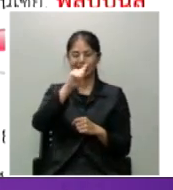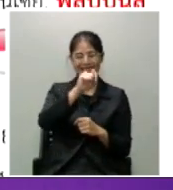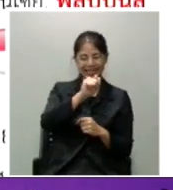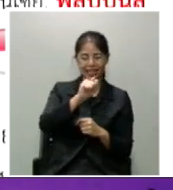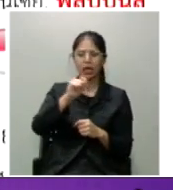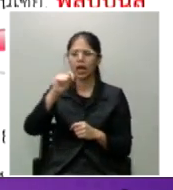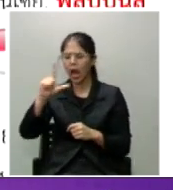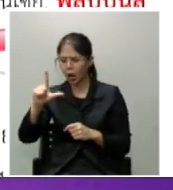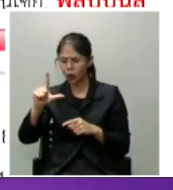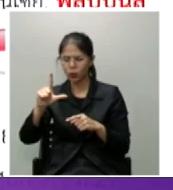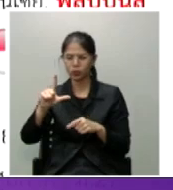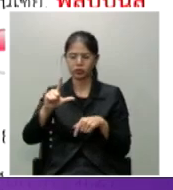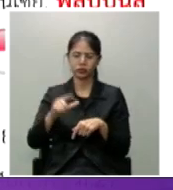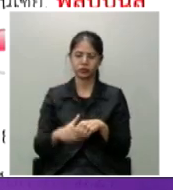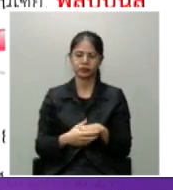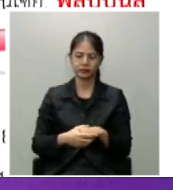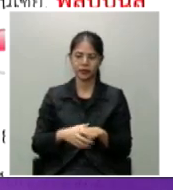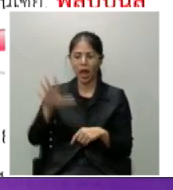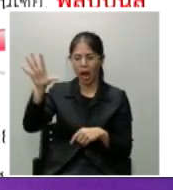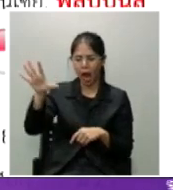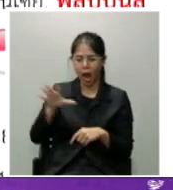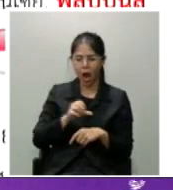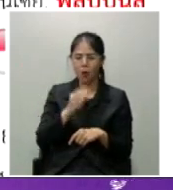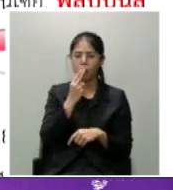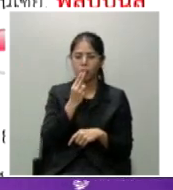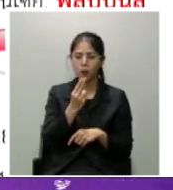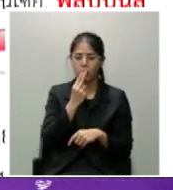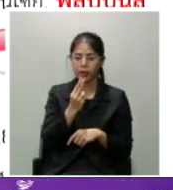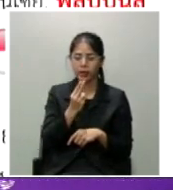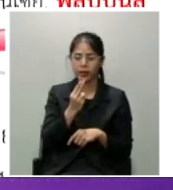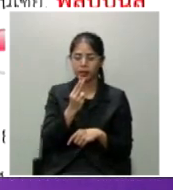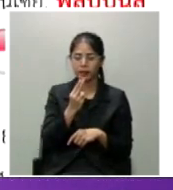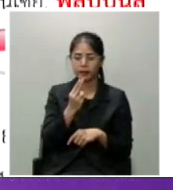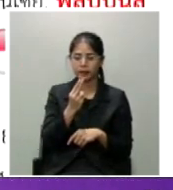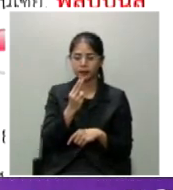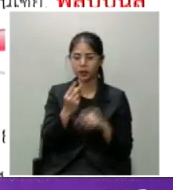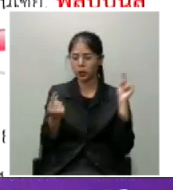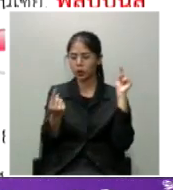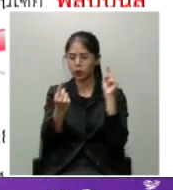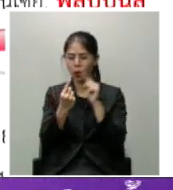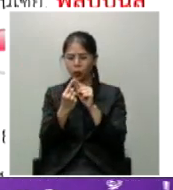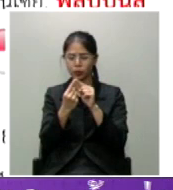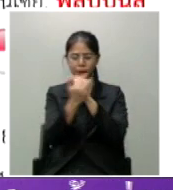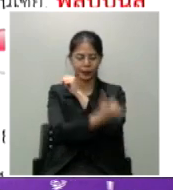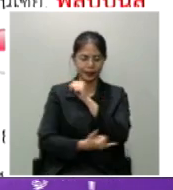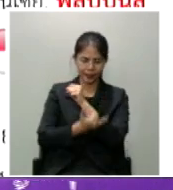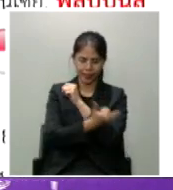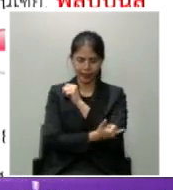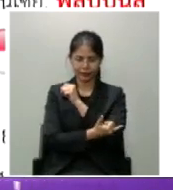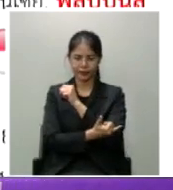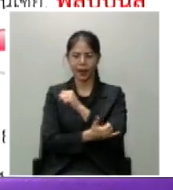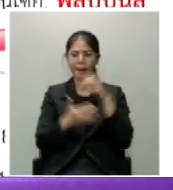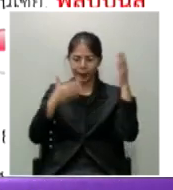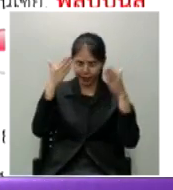ละนำเข้าบุรีมาจาก3ประเทศคือมาเลเซียฟิลิปปิน